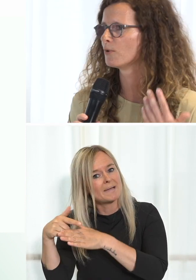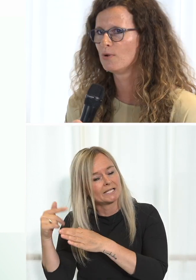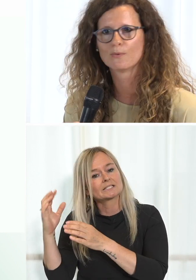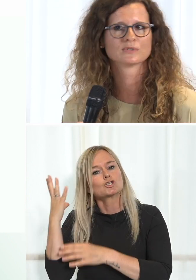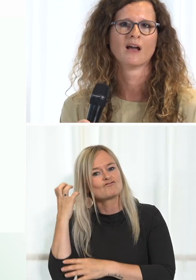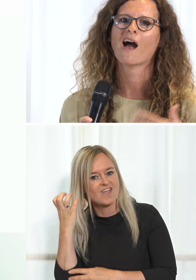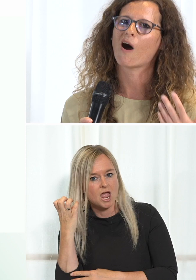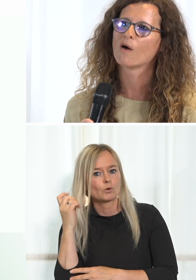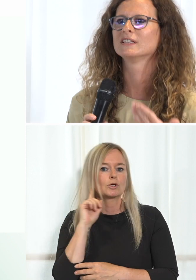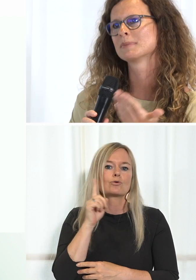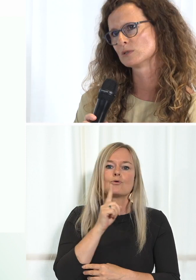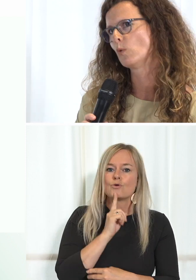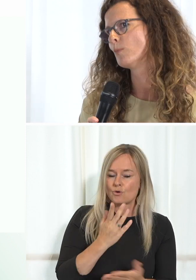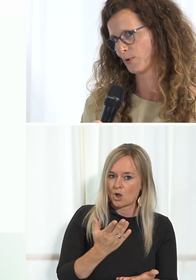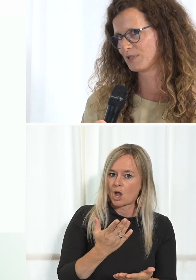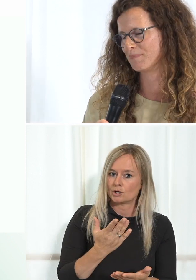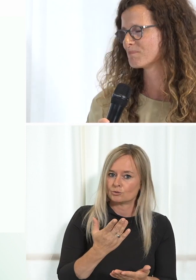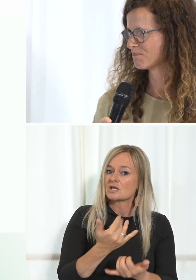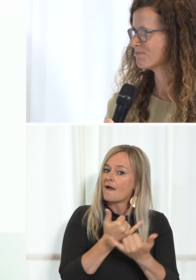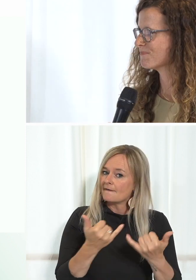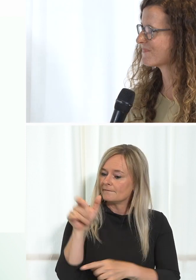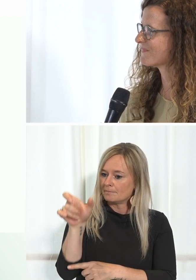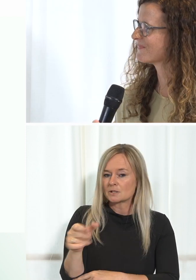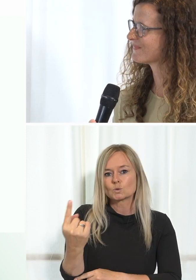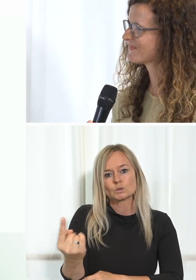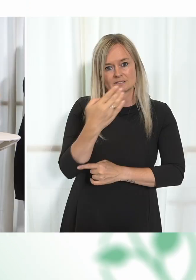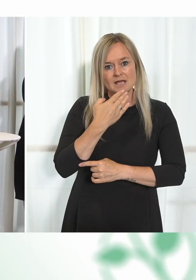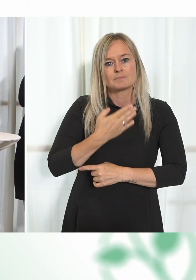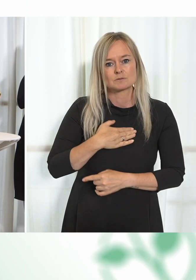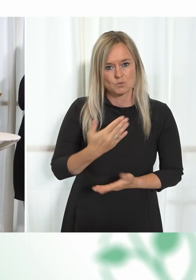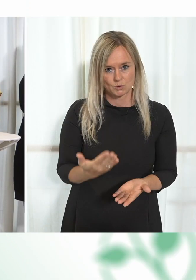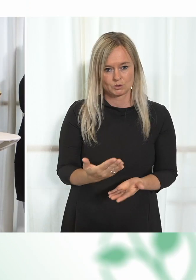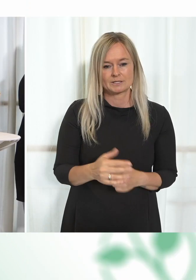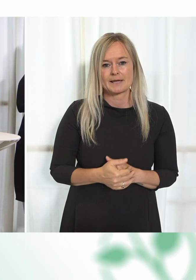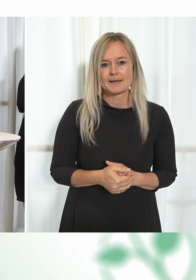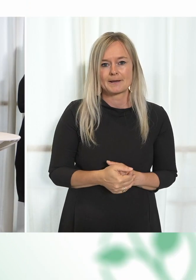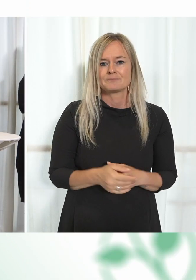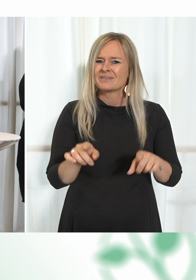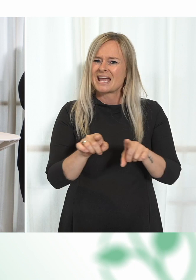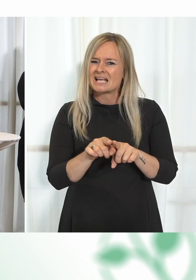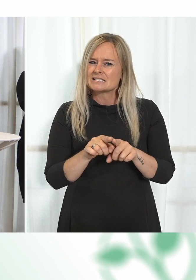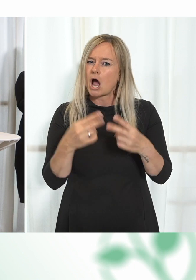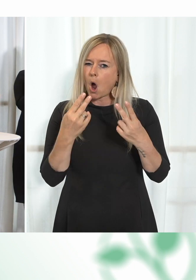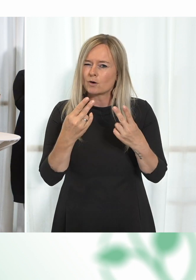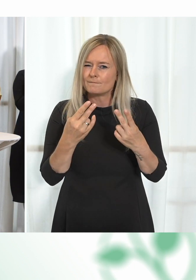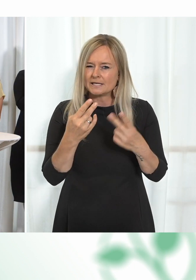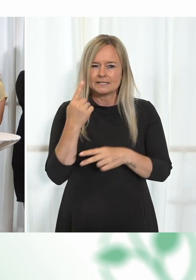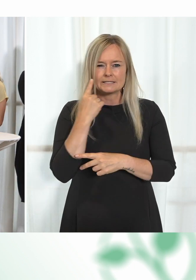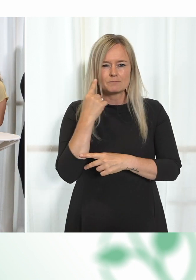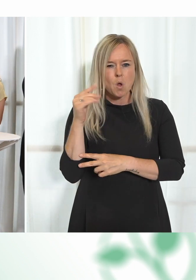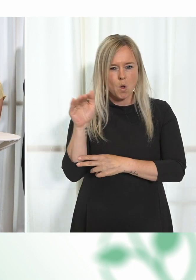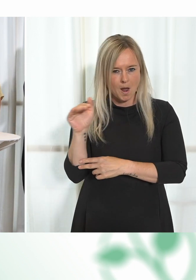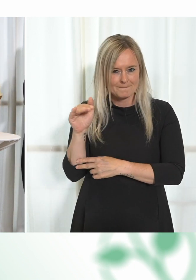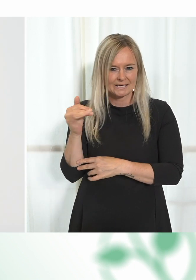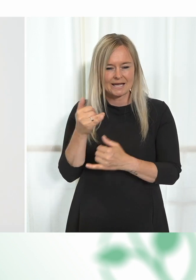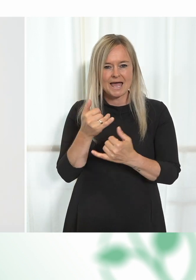oder gehörlos, auch wie die Person möchte. Das ist ganz wichtig auch im Wording, wie in so vielen anderen Dingen,